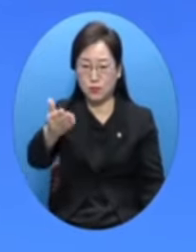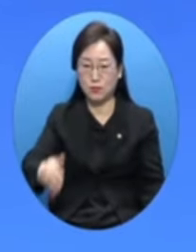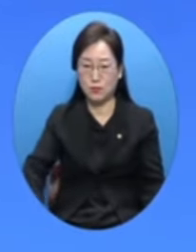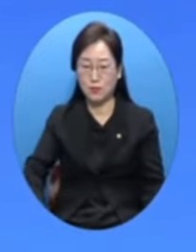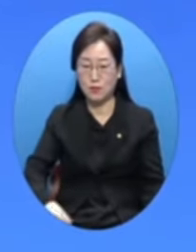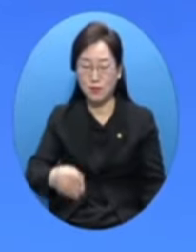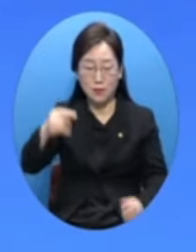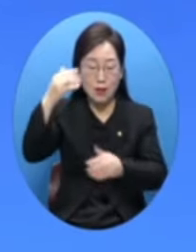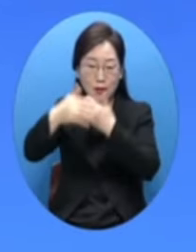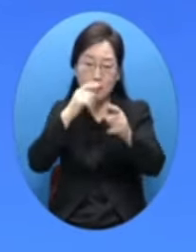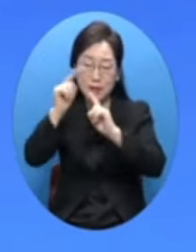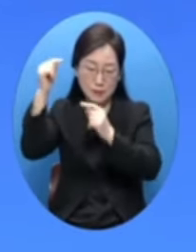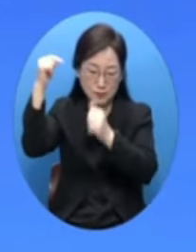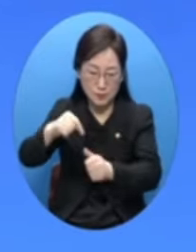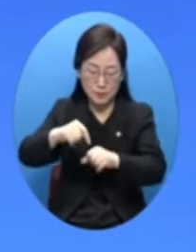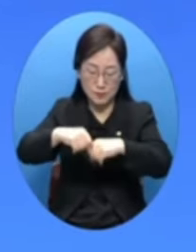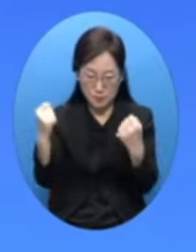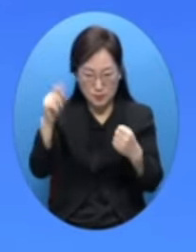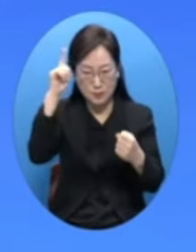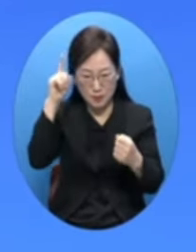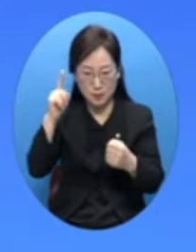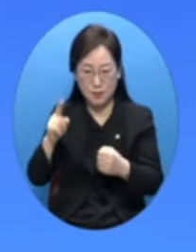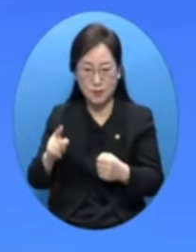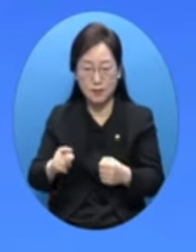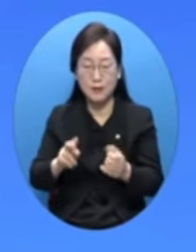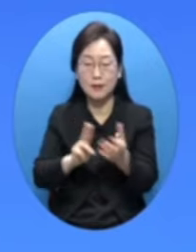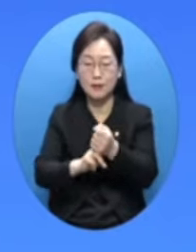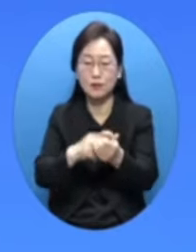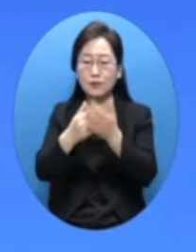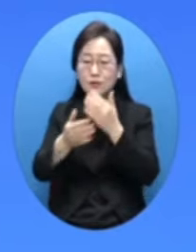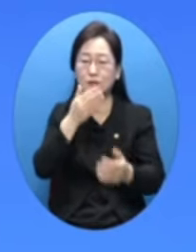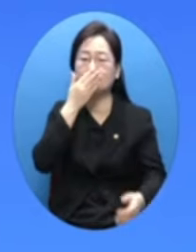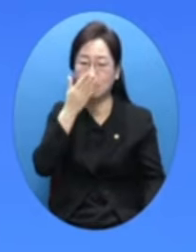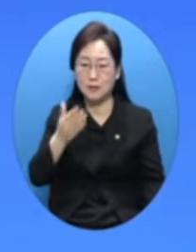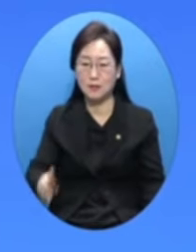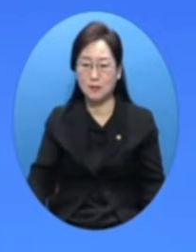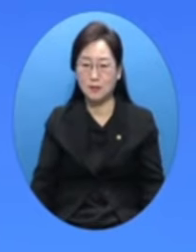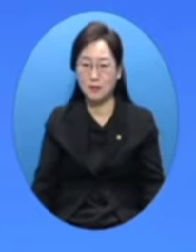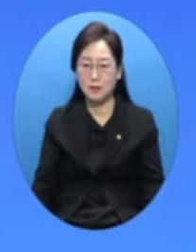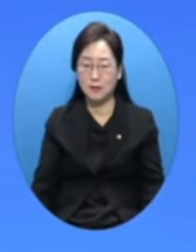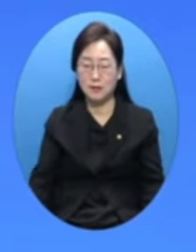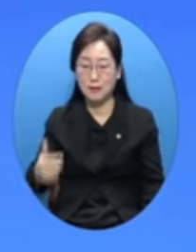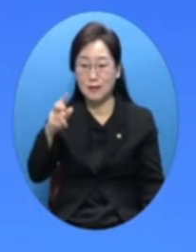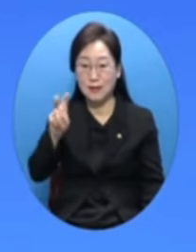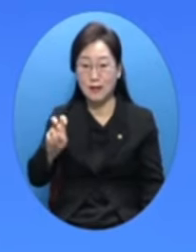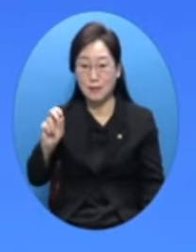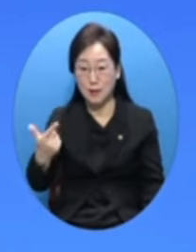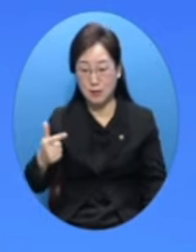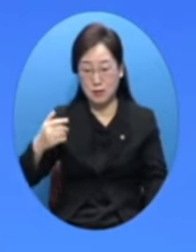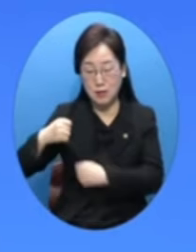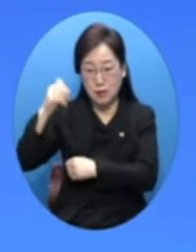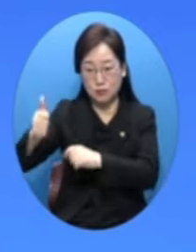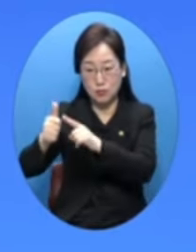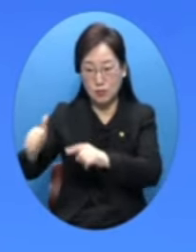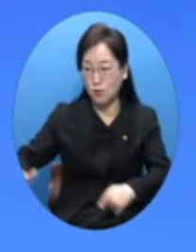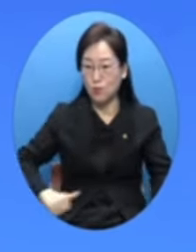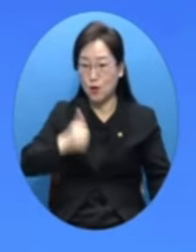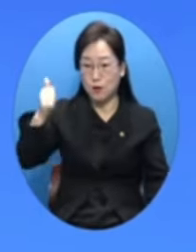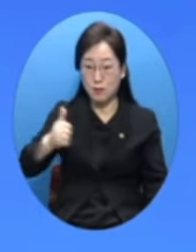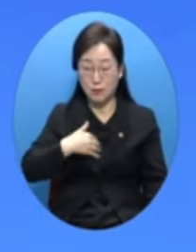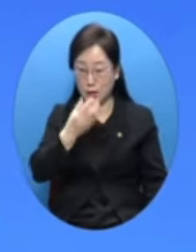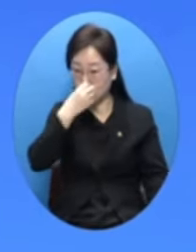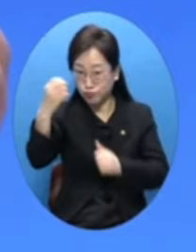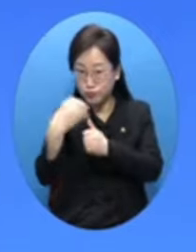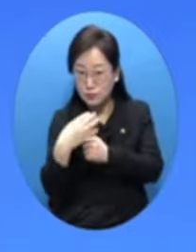절대 순종해야 되는 것입니다. 그러면 우리는 기적을 체험하게 되는 것입니다. 나만이 분노했어요. 내가